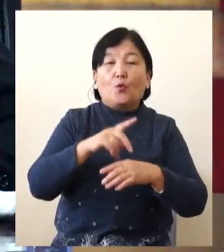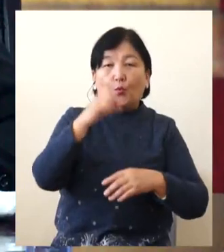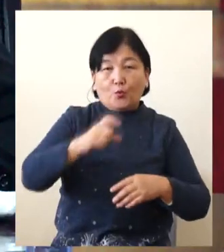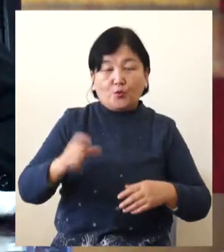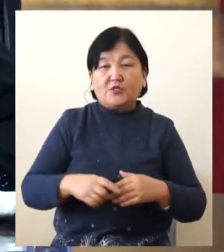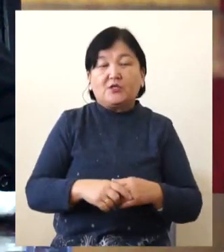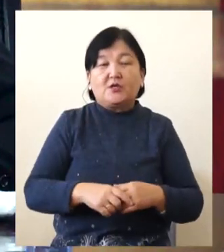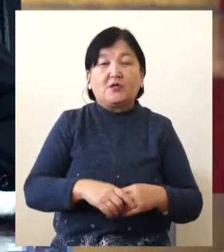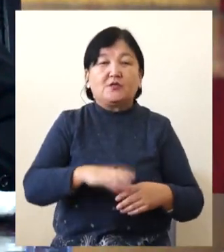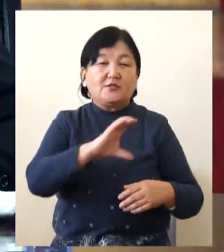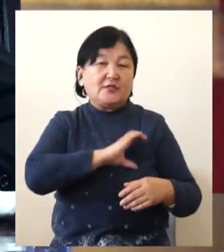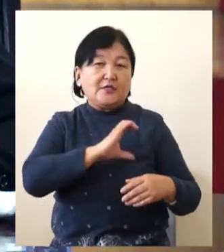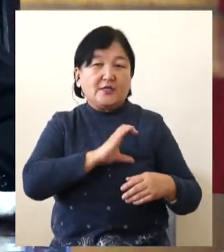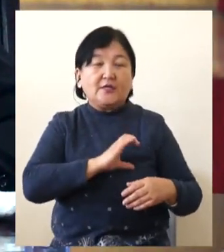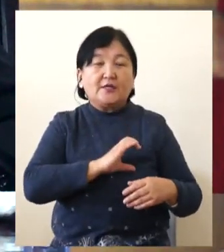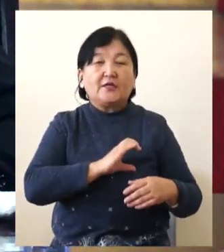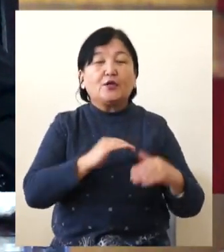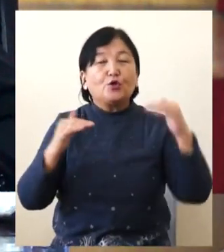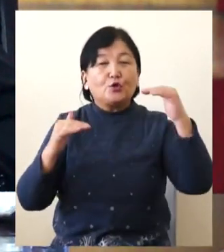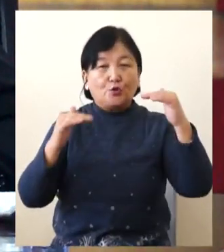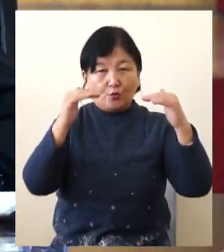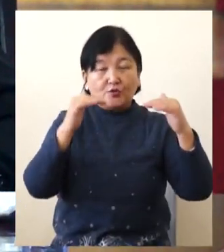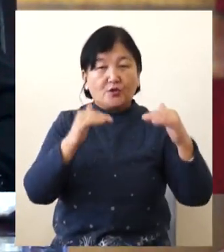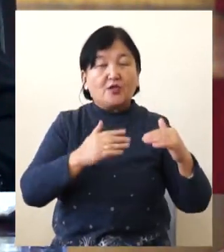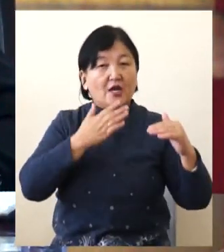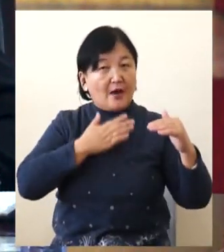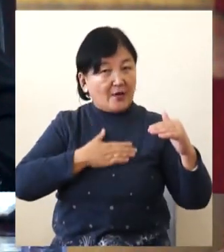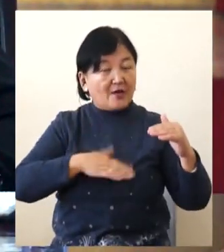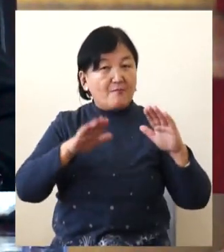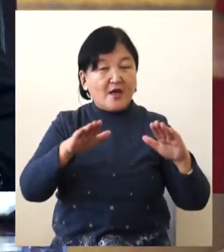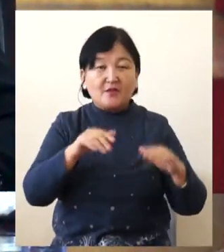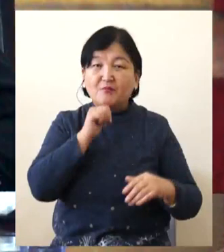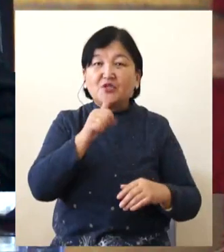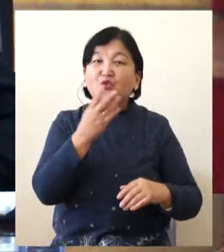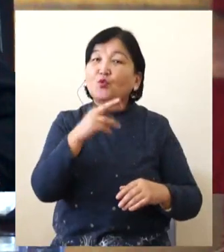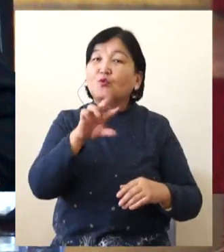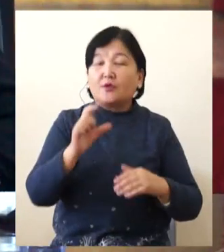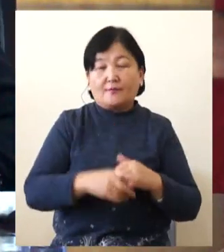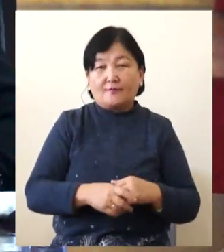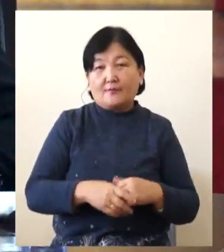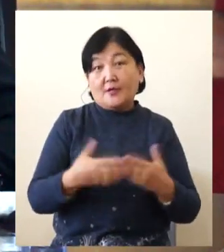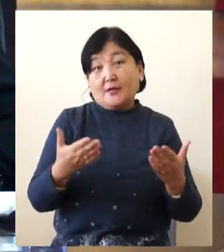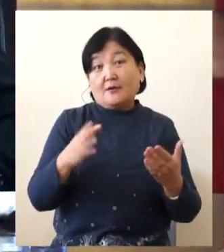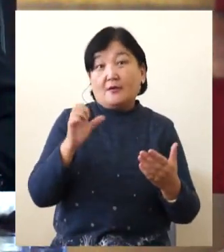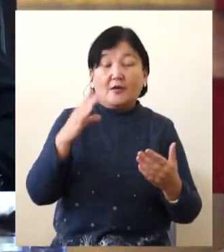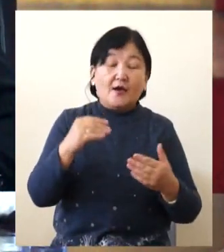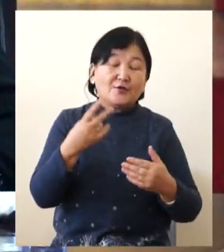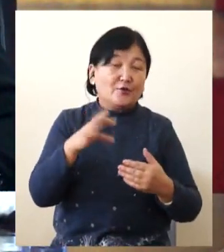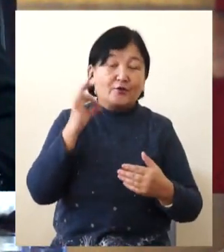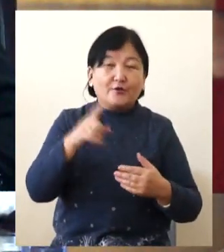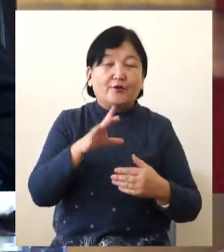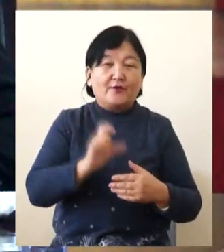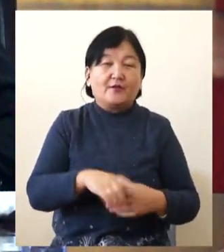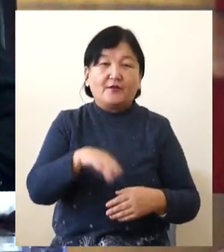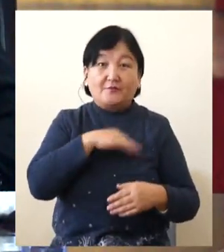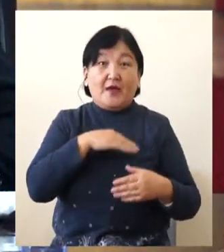сэтгэлийн төвшин тэр тайвшрал тэр байдал нь бол тийм ч амар биш шүү дээ. Тэр нь харин яаж нүвэ хүүхдээс л